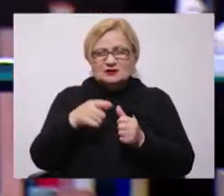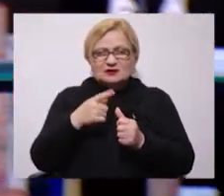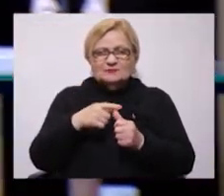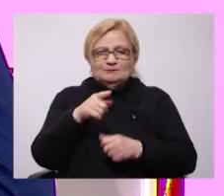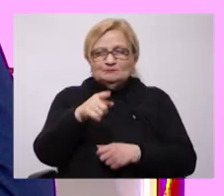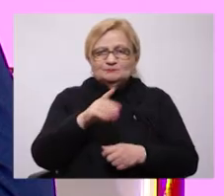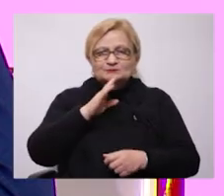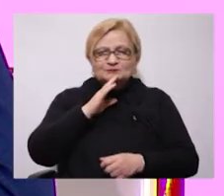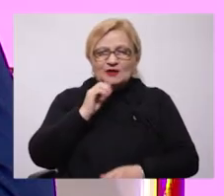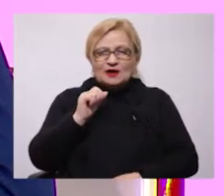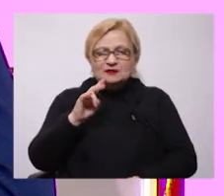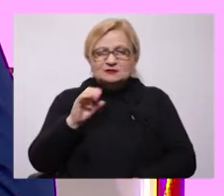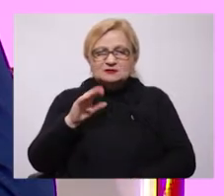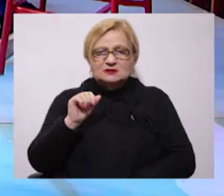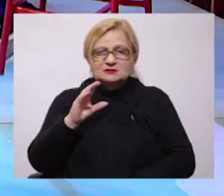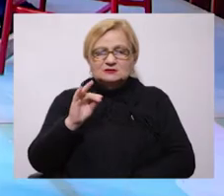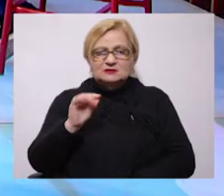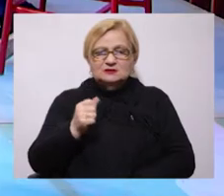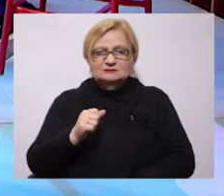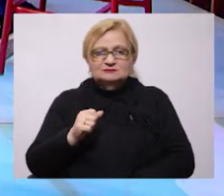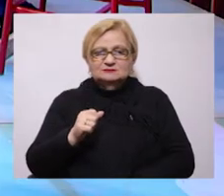ესენი არიან: ანასტასია,